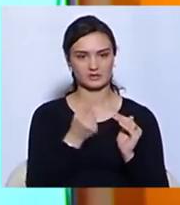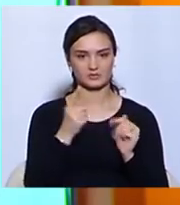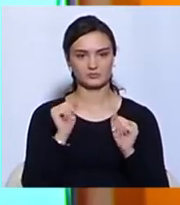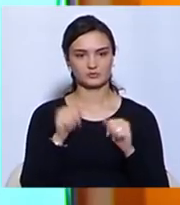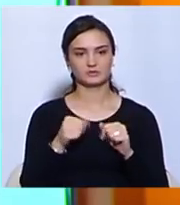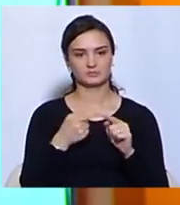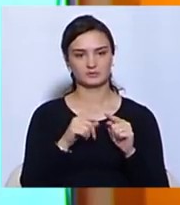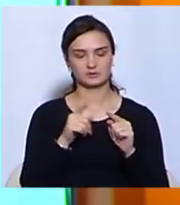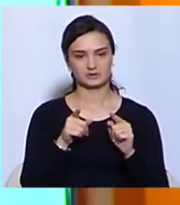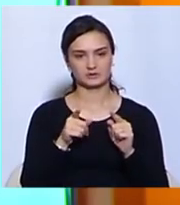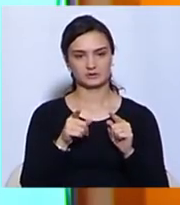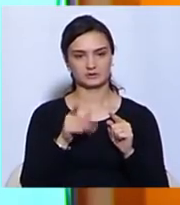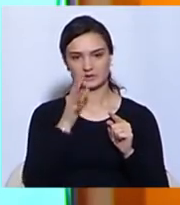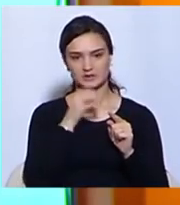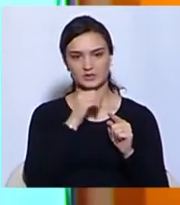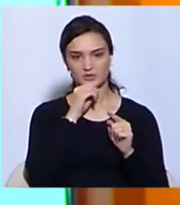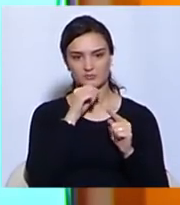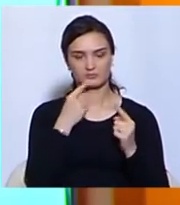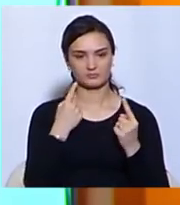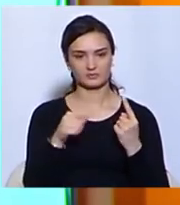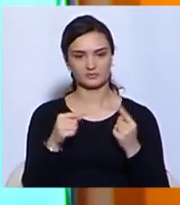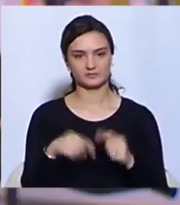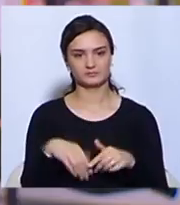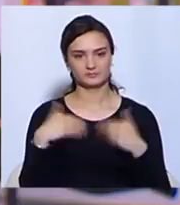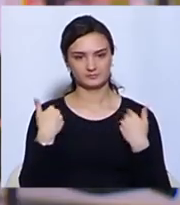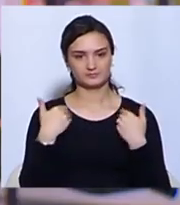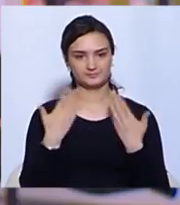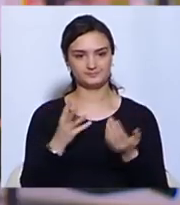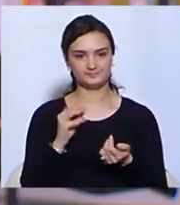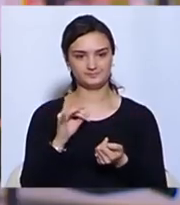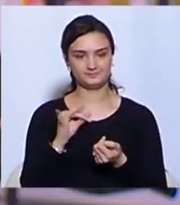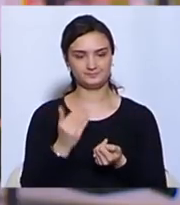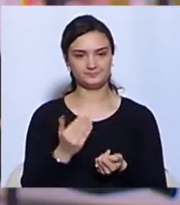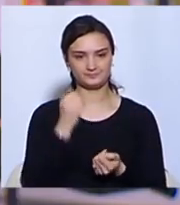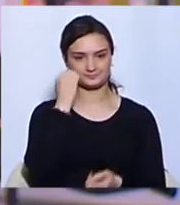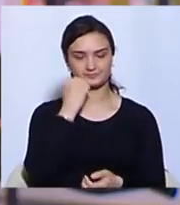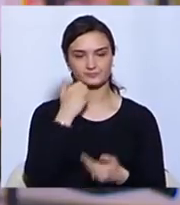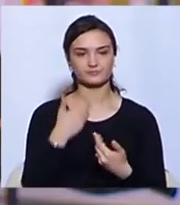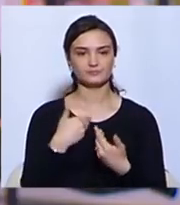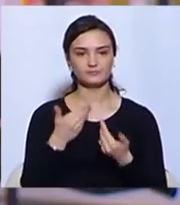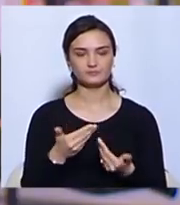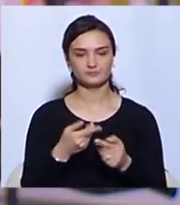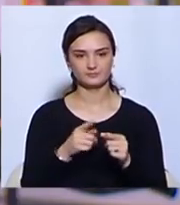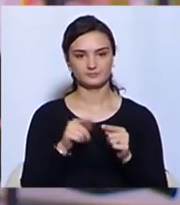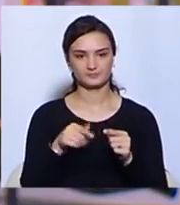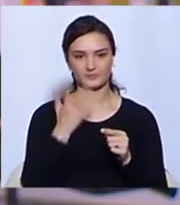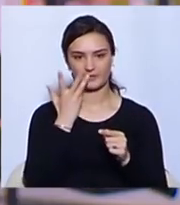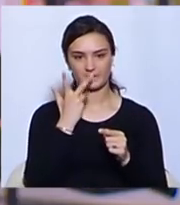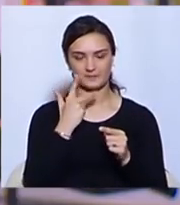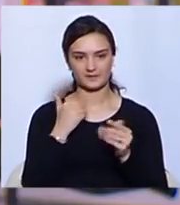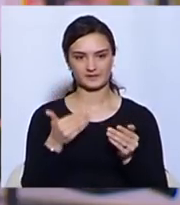რატომ შეიძლება გაფართოვდეს ასაკობრივი დიაპაზონი? მოგესალმებით მარი. მადლობა მოწვევისთვის ამ ფერად